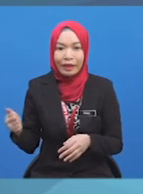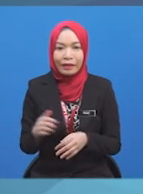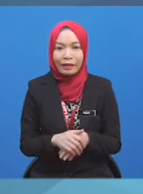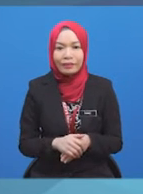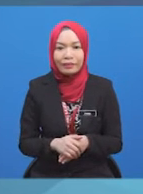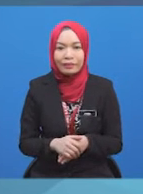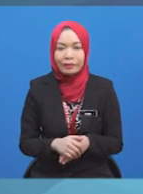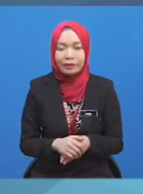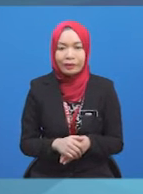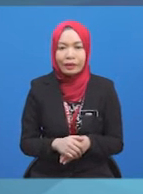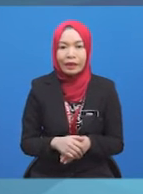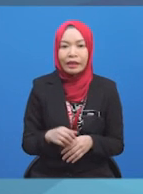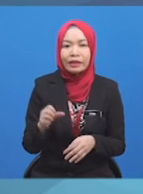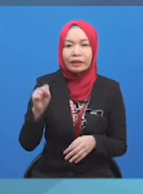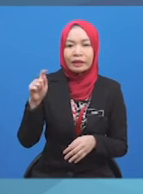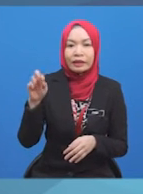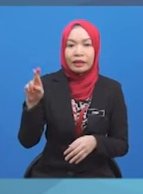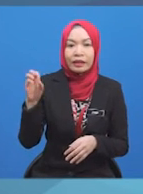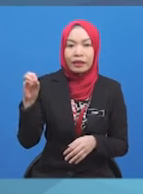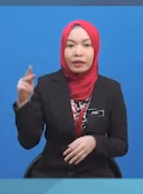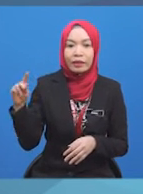tool, fill,